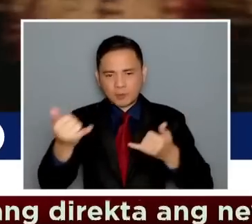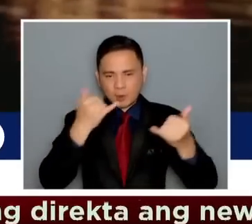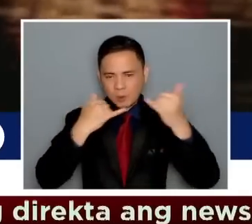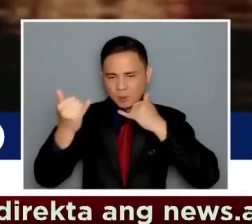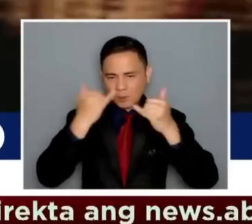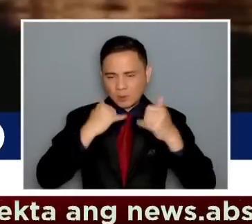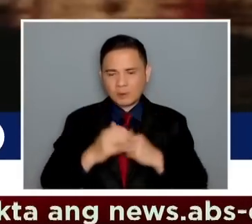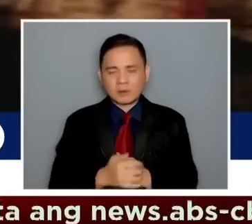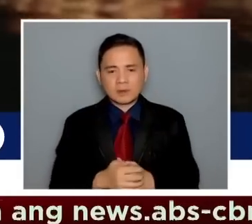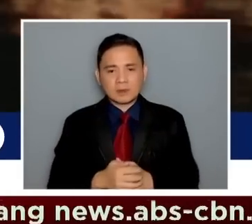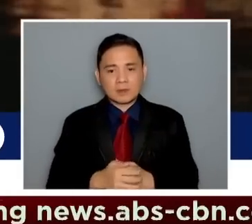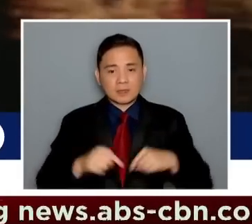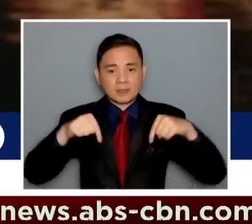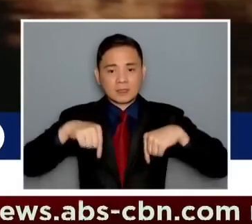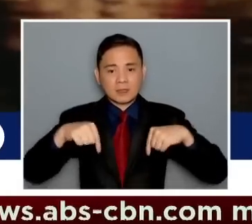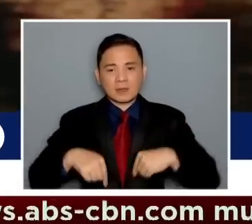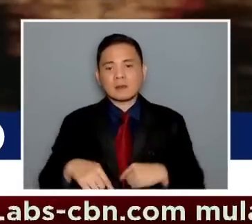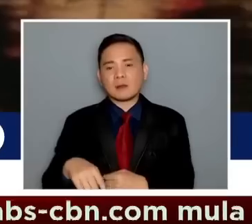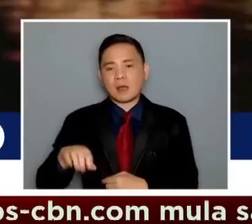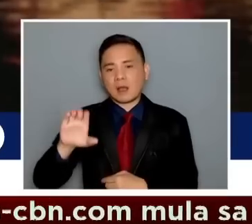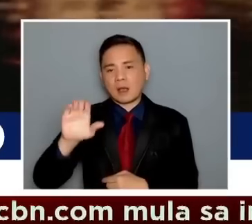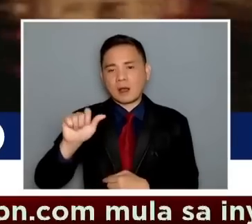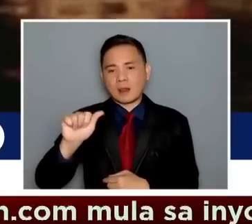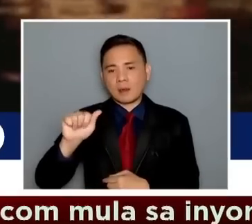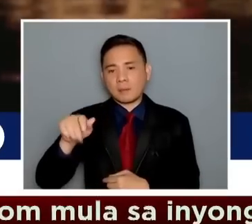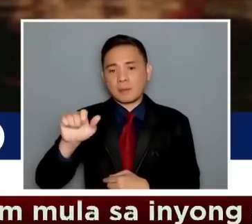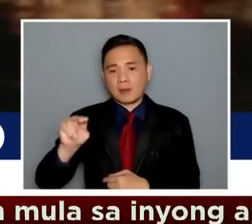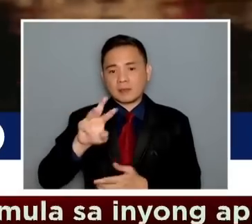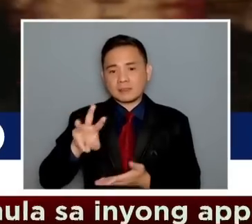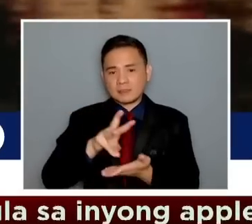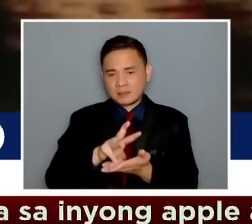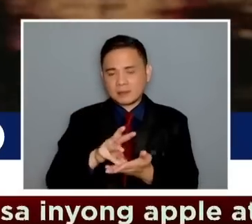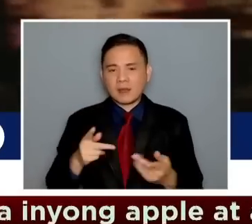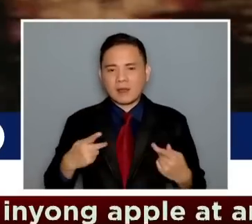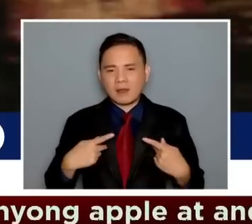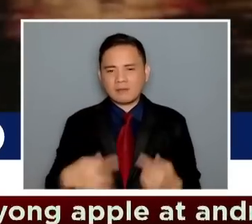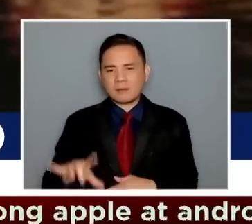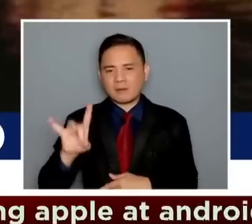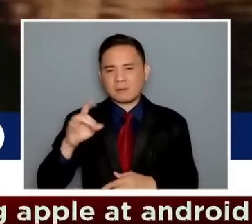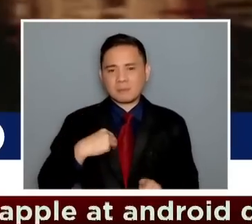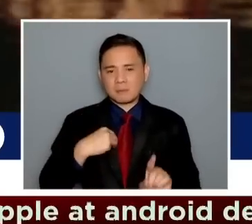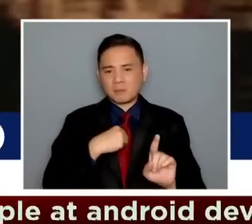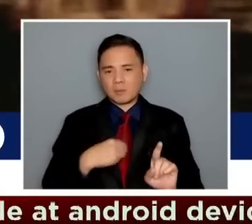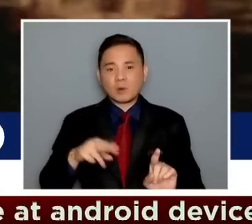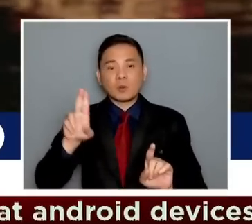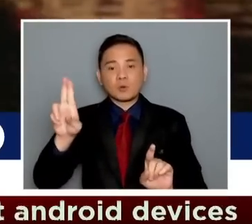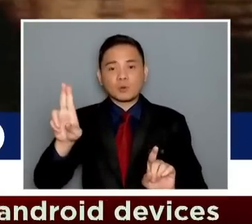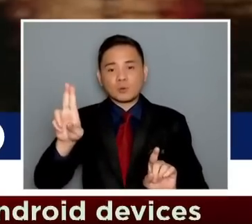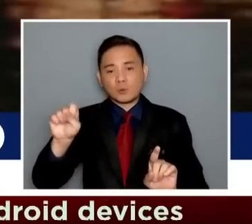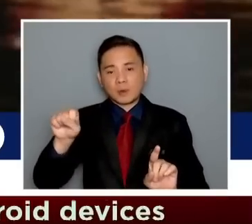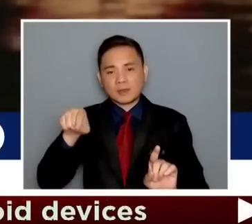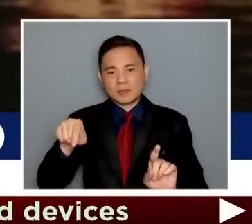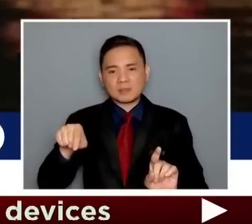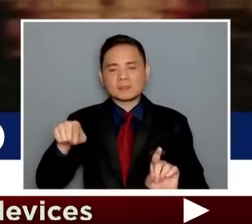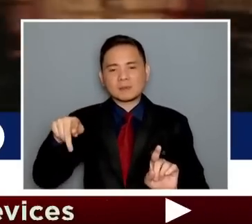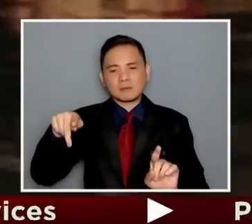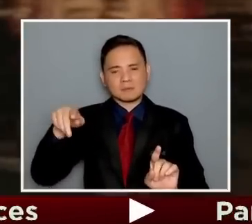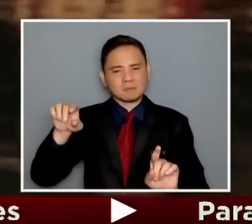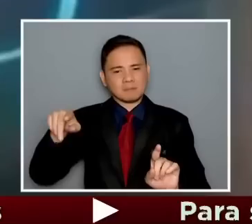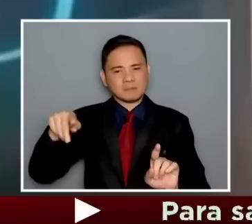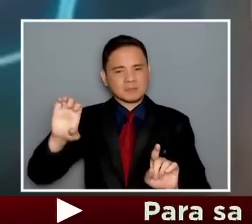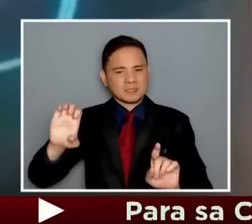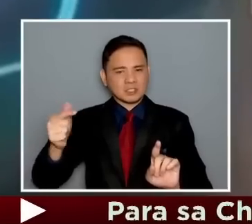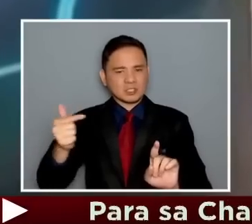naman dito sa Calapan City ay dumating na ang 8 miyembro ng US Coast Guard na tutulong sa oil spill response.